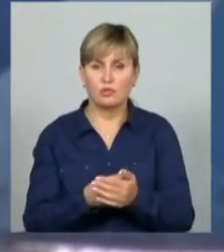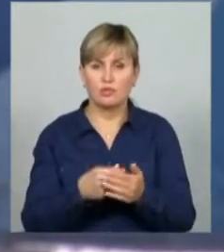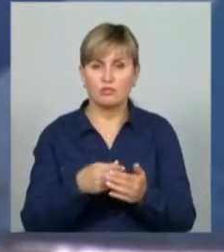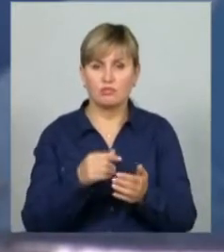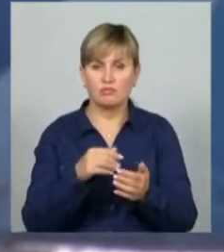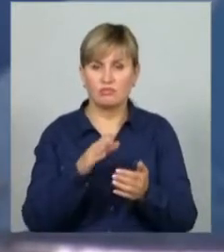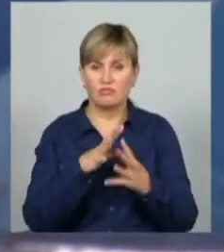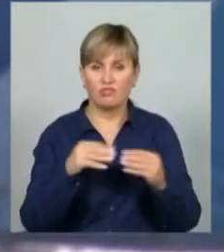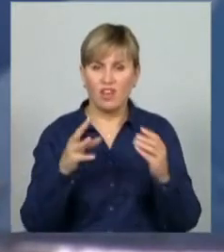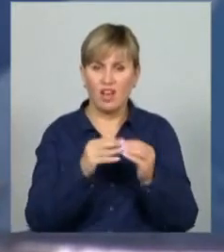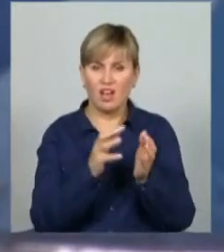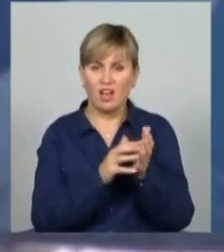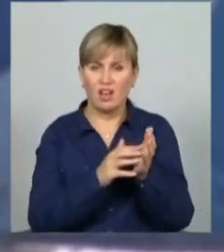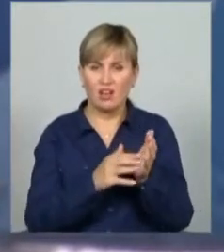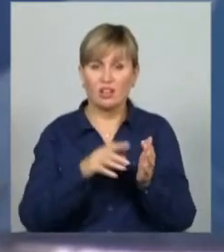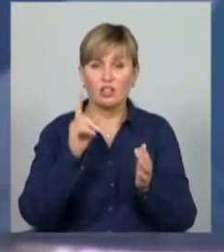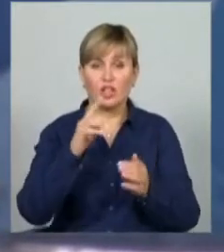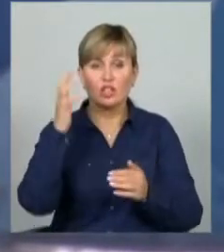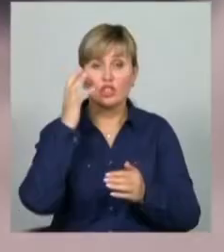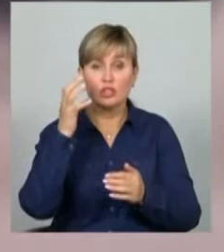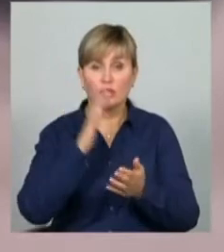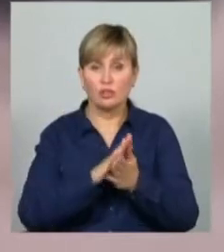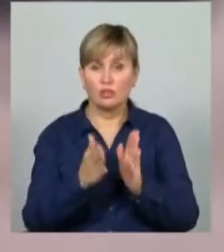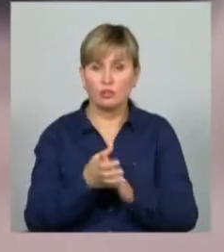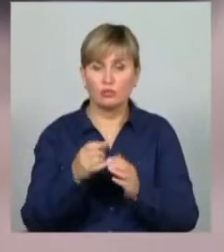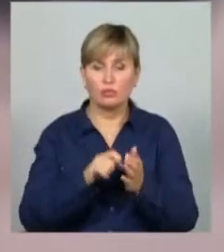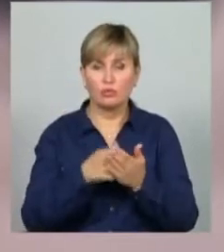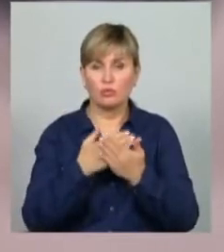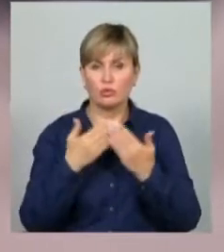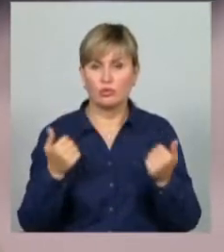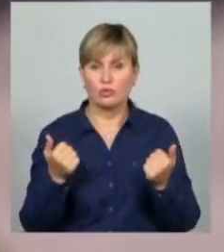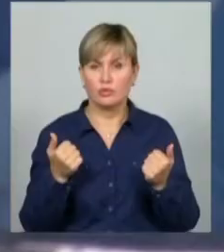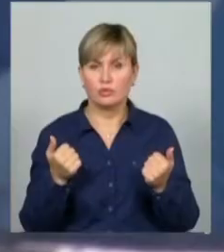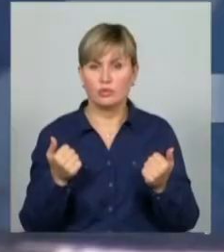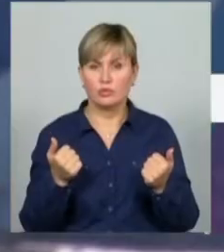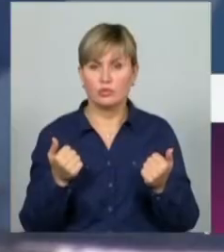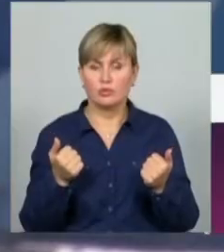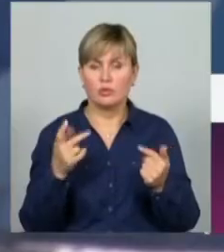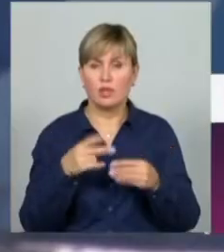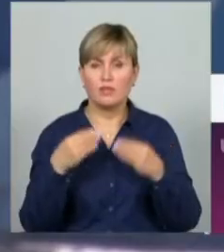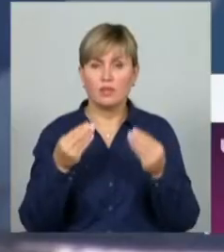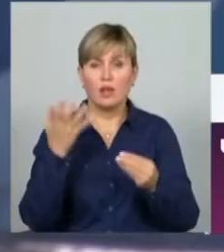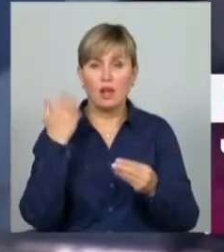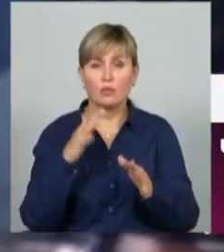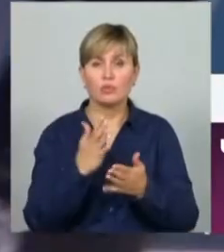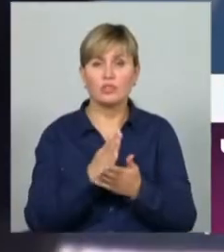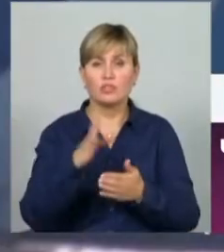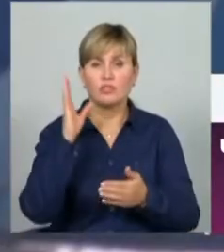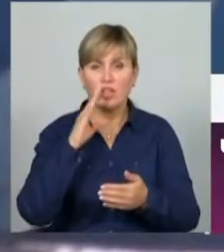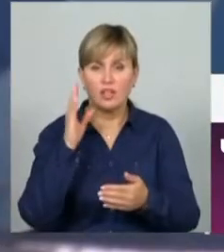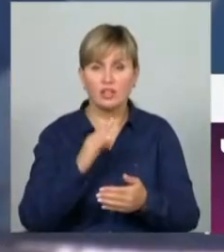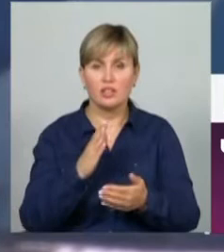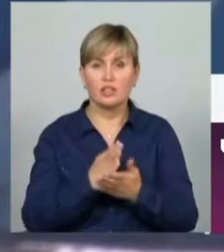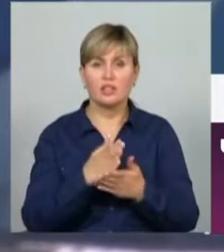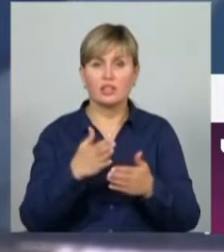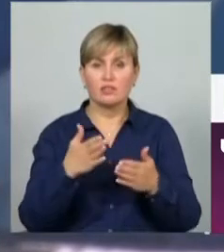стекловато, то есть даже еще чернового состояния нет. Ключи надо выдавать уже когда есть вода, есть